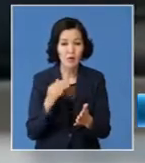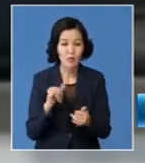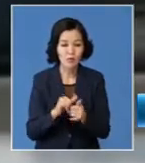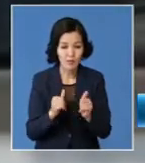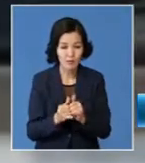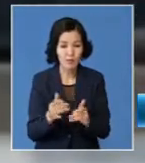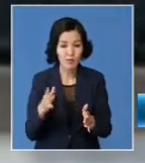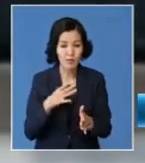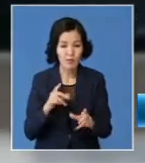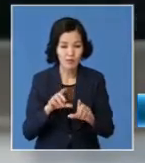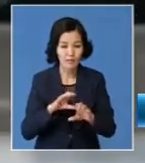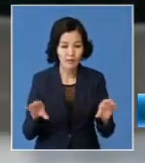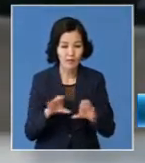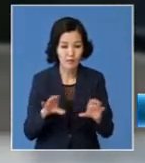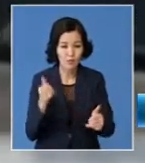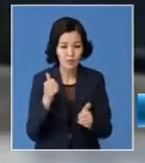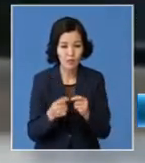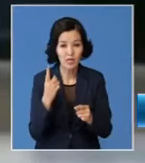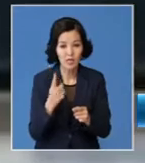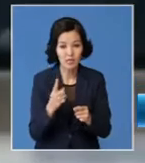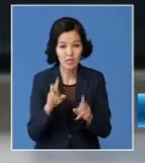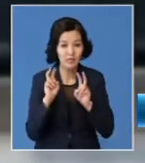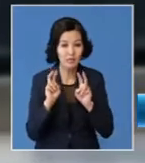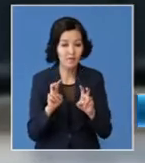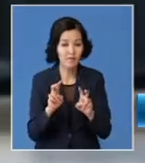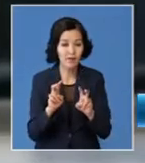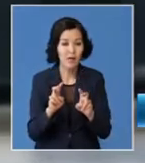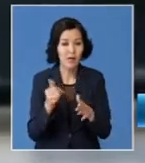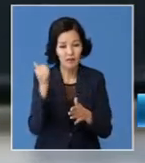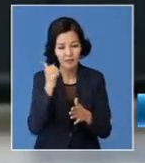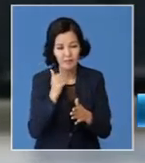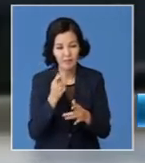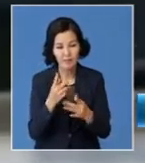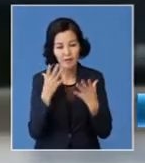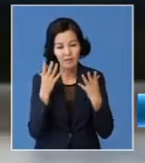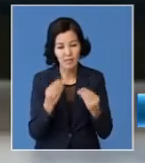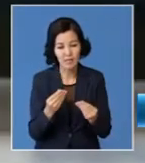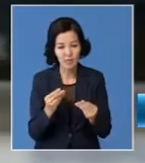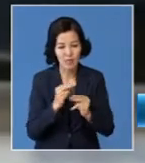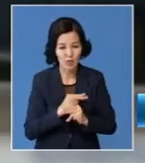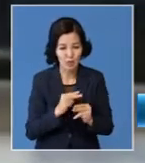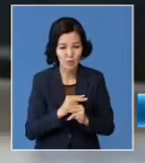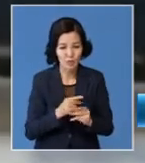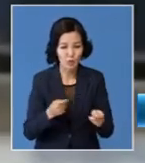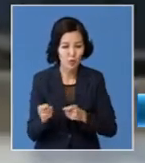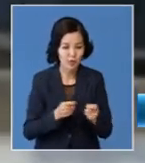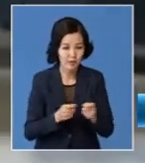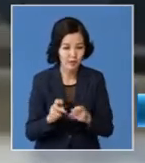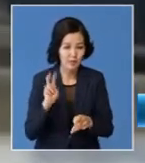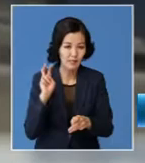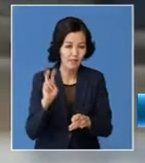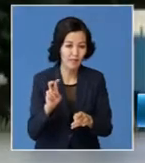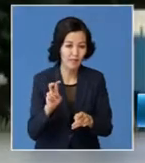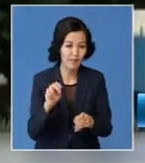центр вагонов на линии пока только один. Остальные вышли из строя уже в первые дни работы. По словам руководителей трамвайного